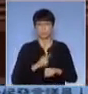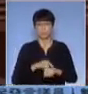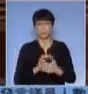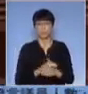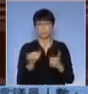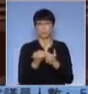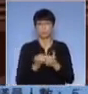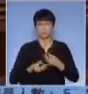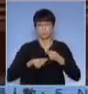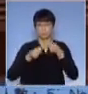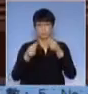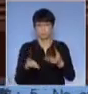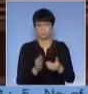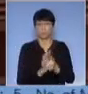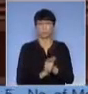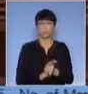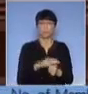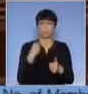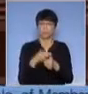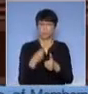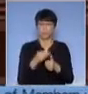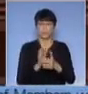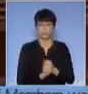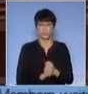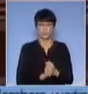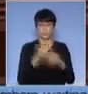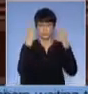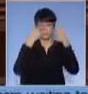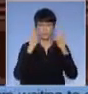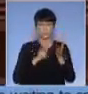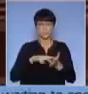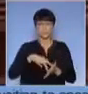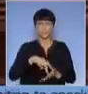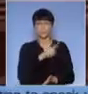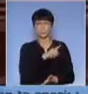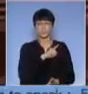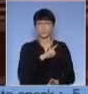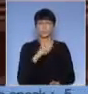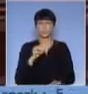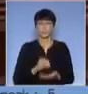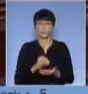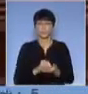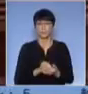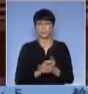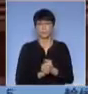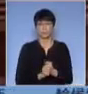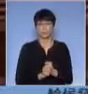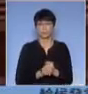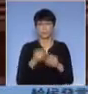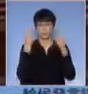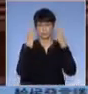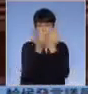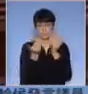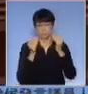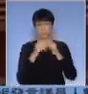生提供輔導。大專院校是獨立自主的機構，教育局相信校方有責任，亦都有